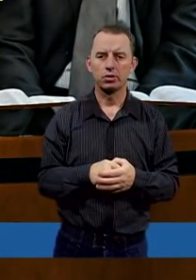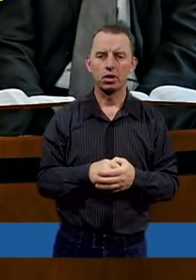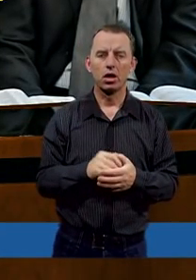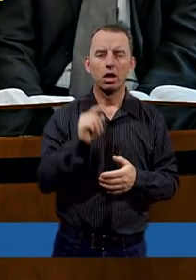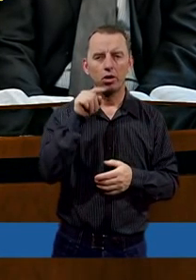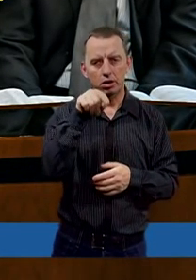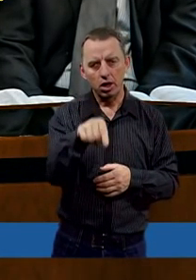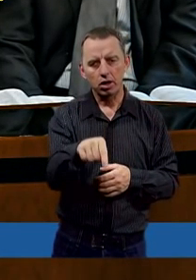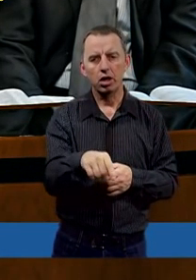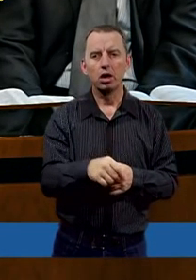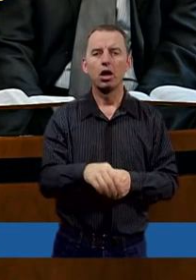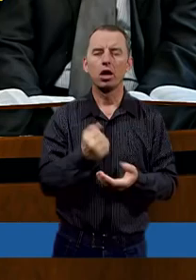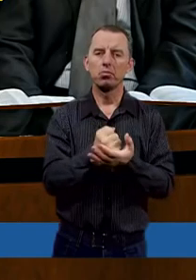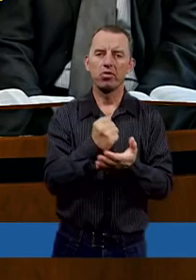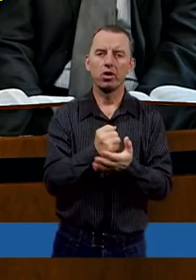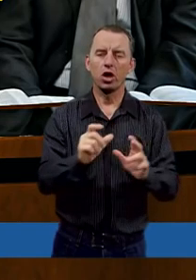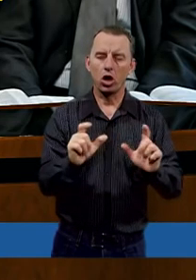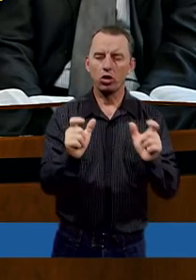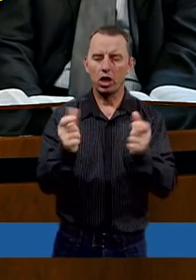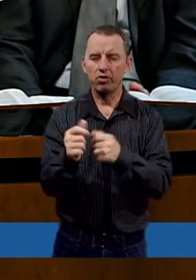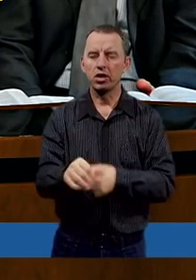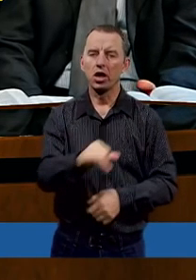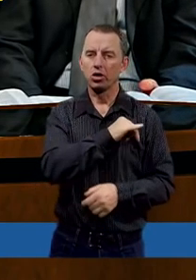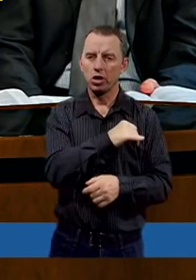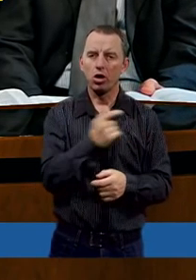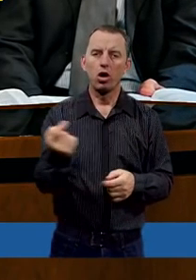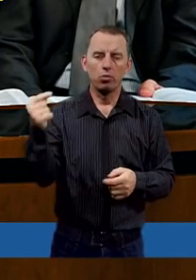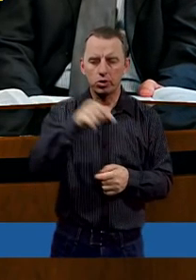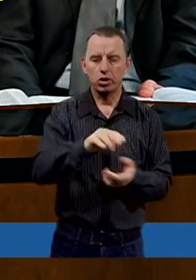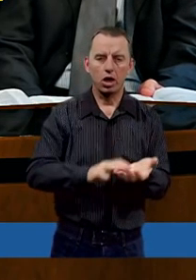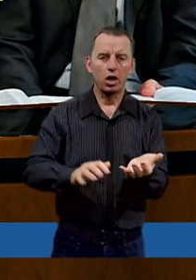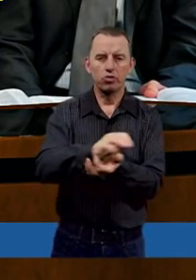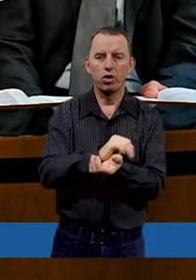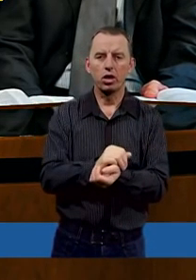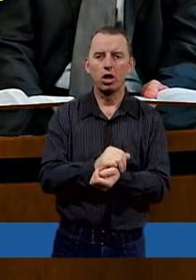wyniku właśnie konsekwencji grzechu wszedł na świat po